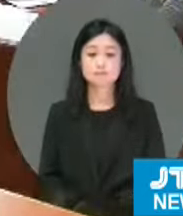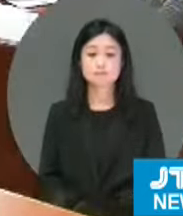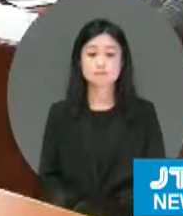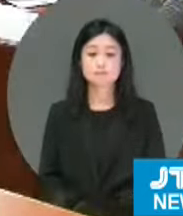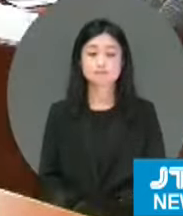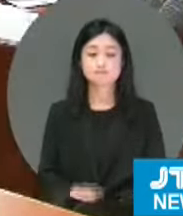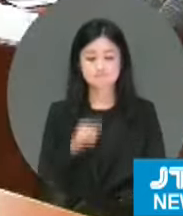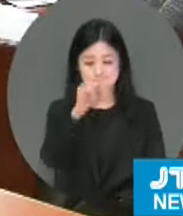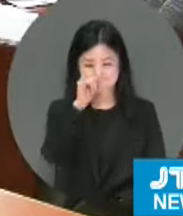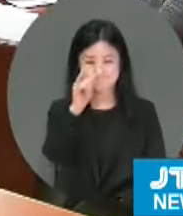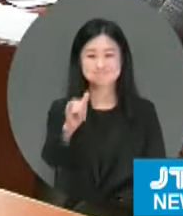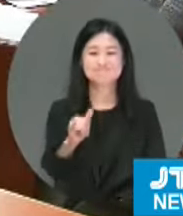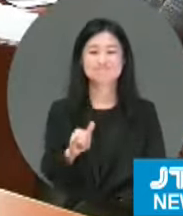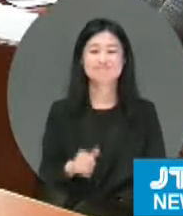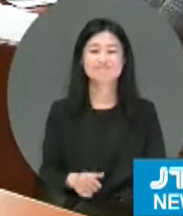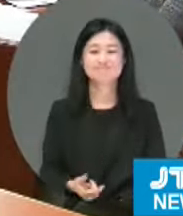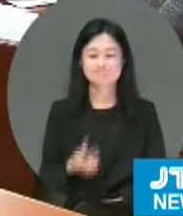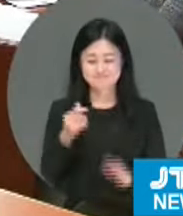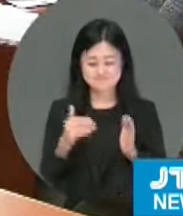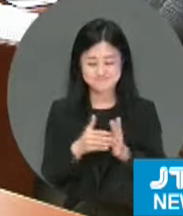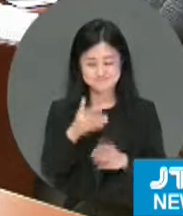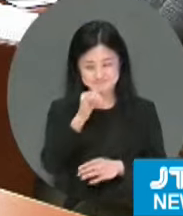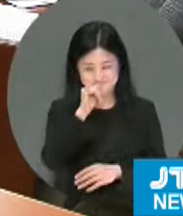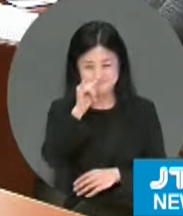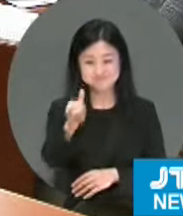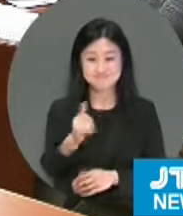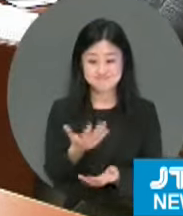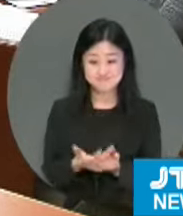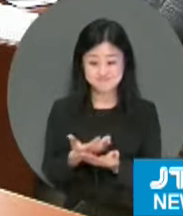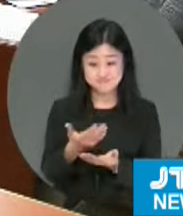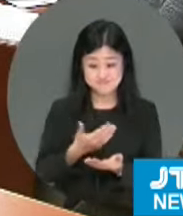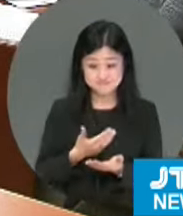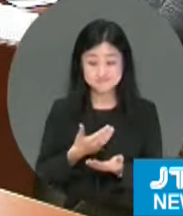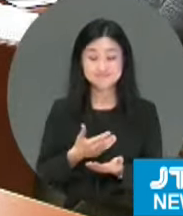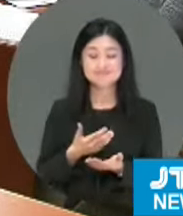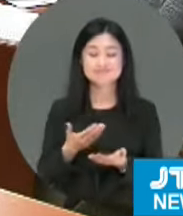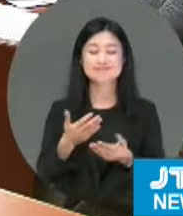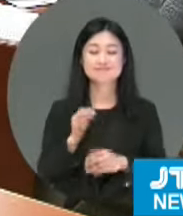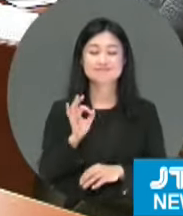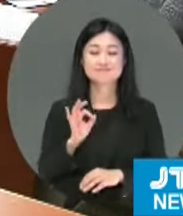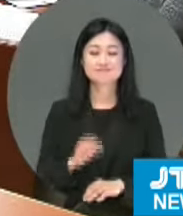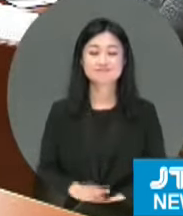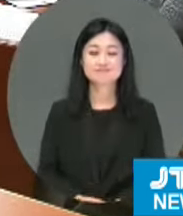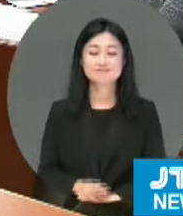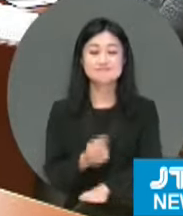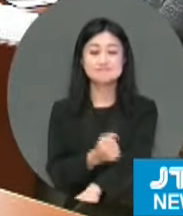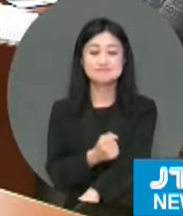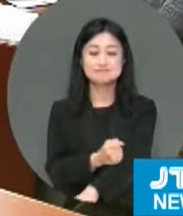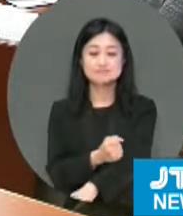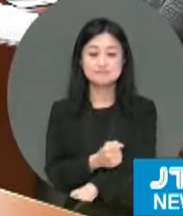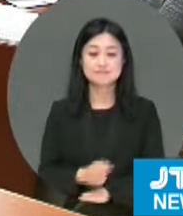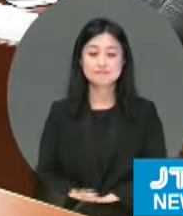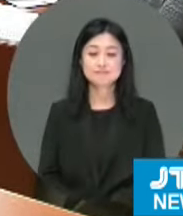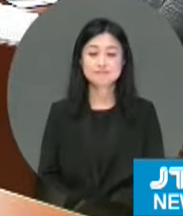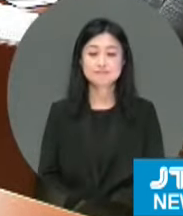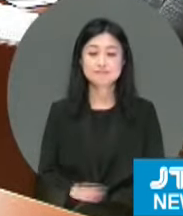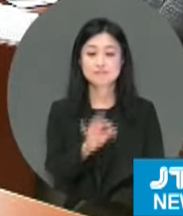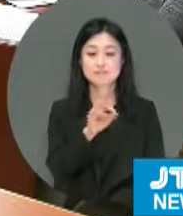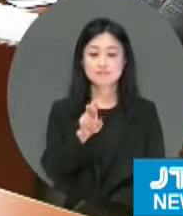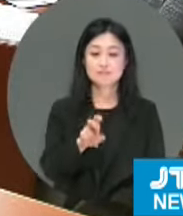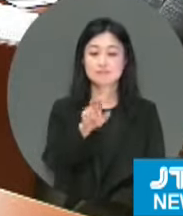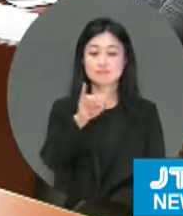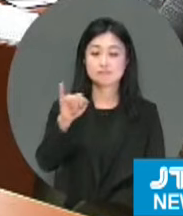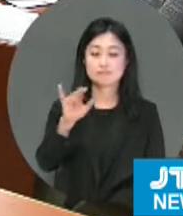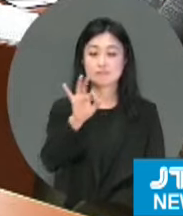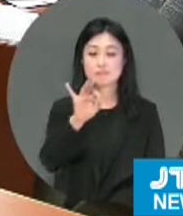아주 훌륭하십니다. 예, 서면으로 하실 것 같습니다. 예, 예, 수고하셨고요. 예, 임미애 의원 질의해